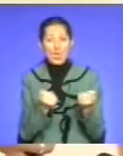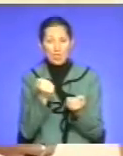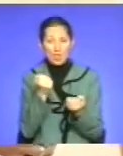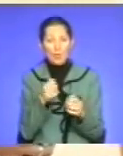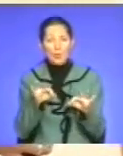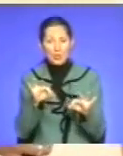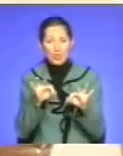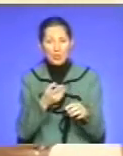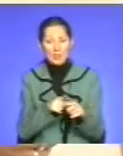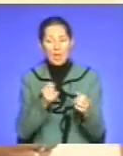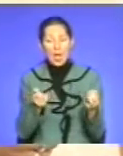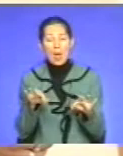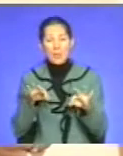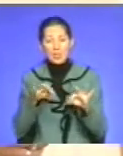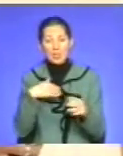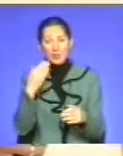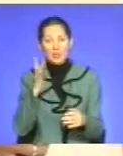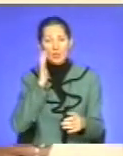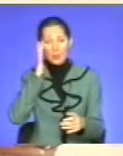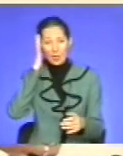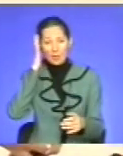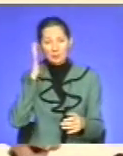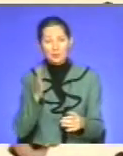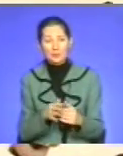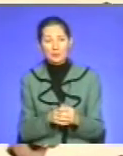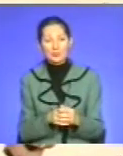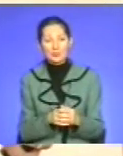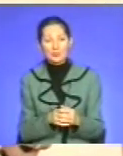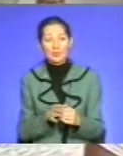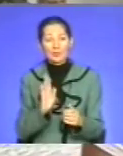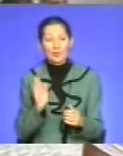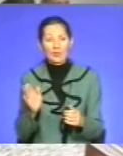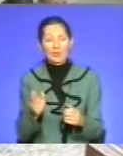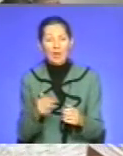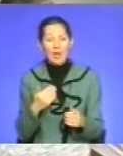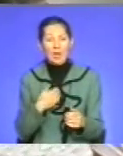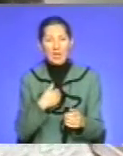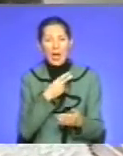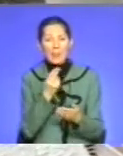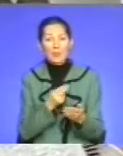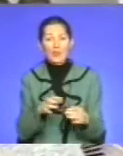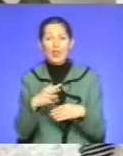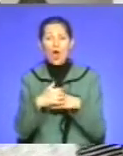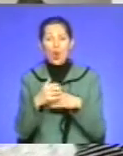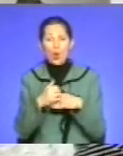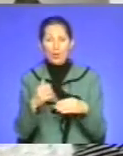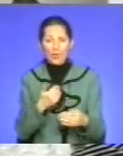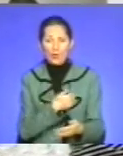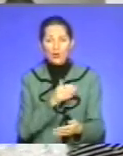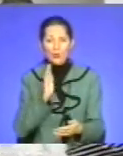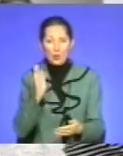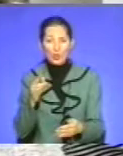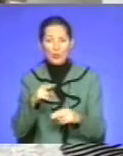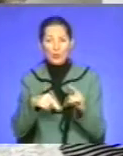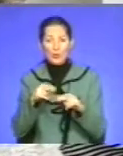мрії? Так. А яка це машина? Про яку ти машину мрієш? Буде Дженні. Я намалювала котиків. Я хочу в майбутньому